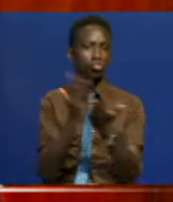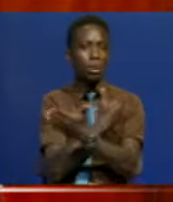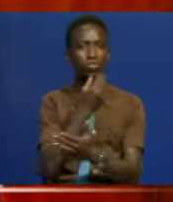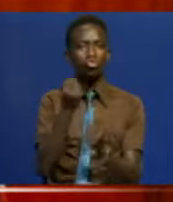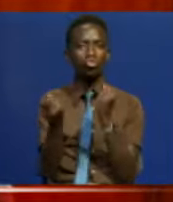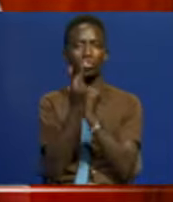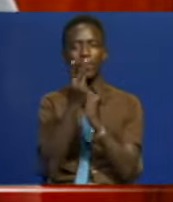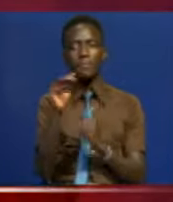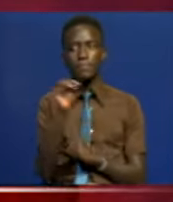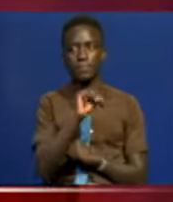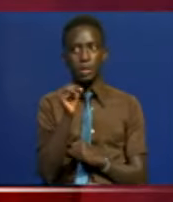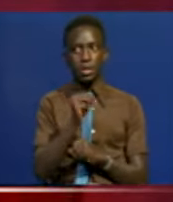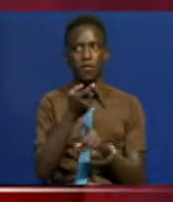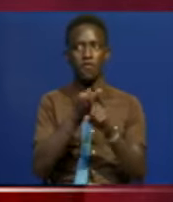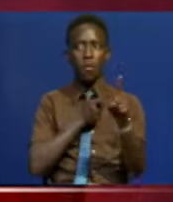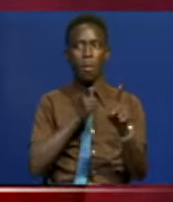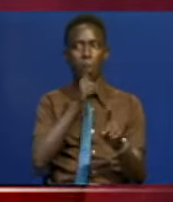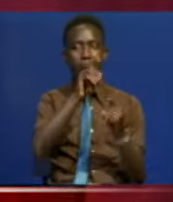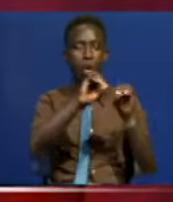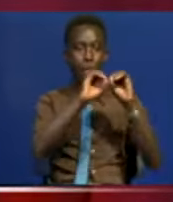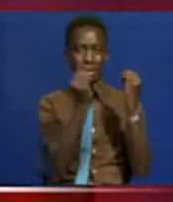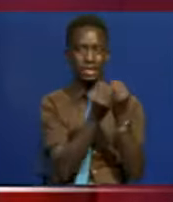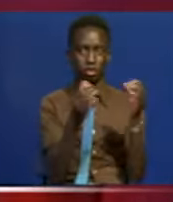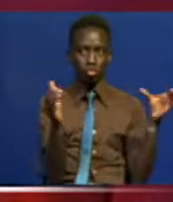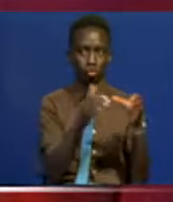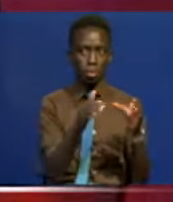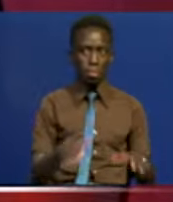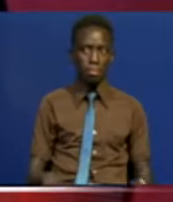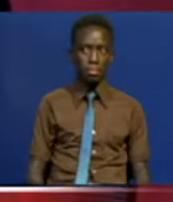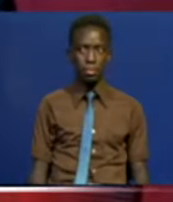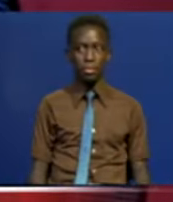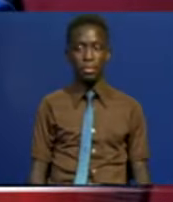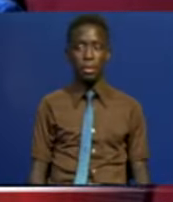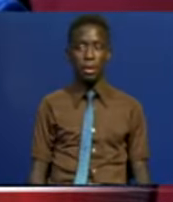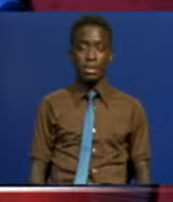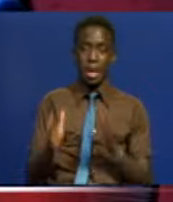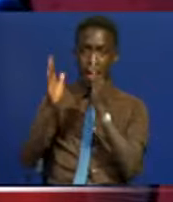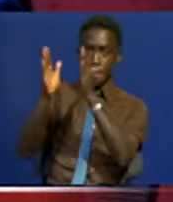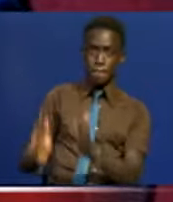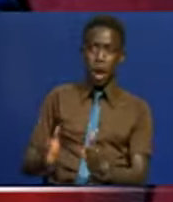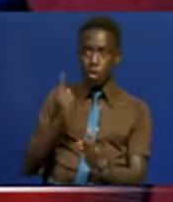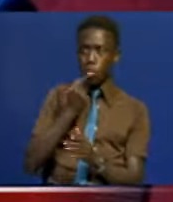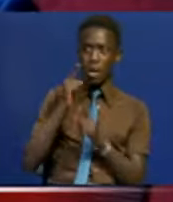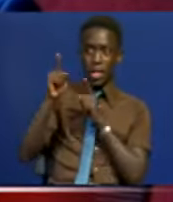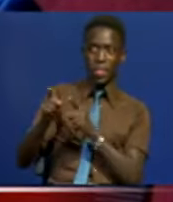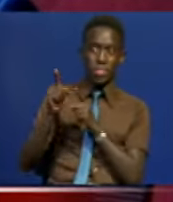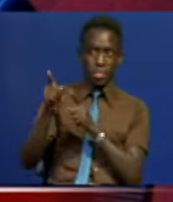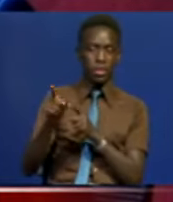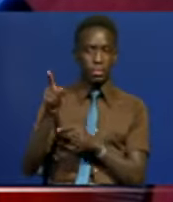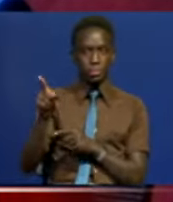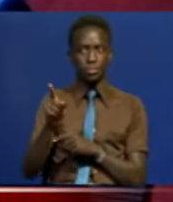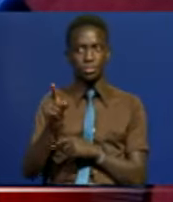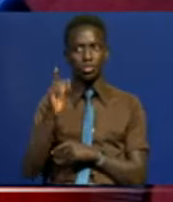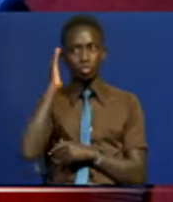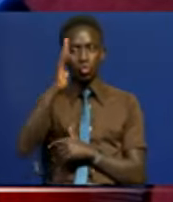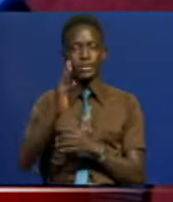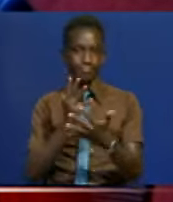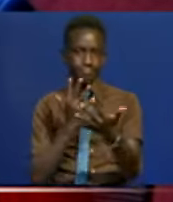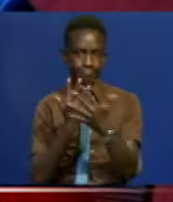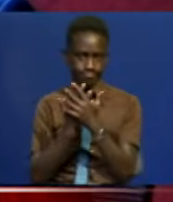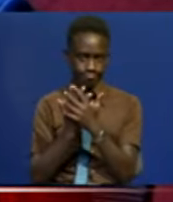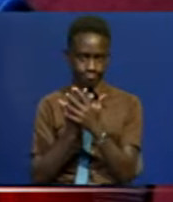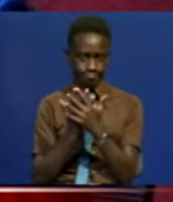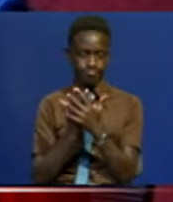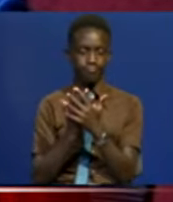posta nchini. The recommendation was that the accused person be given a non-custodial sentence.